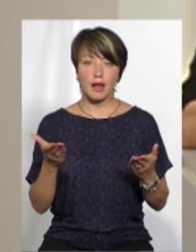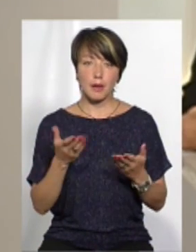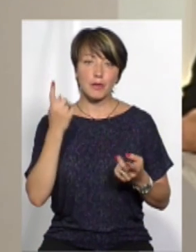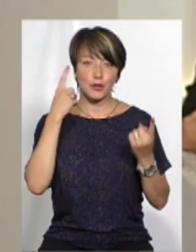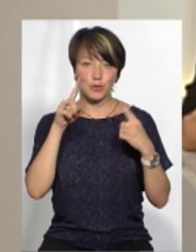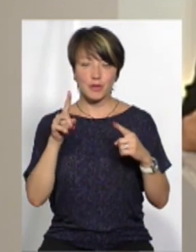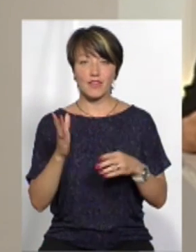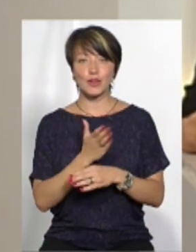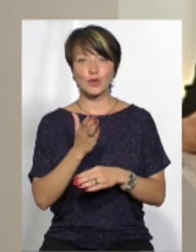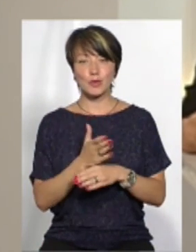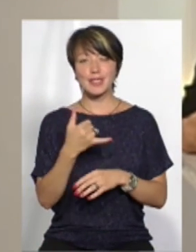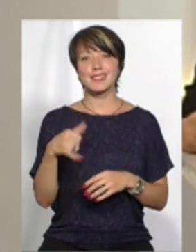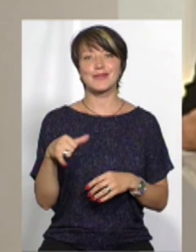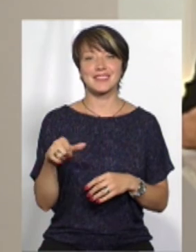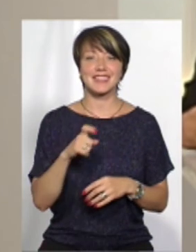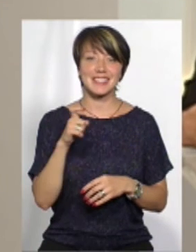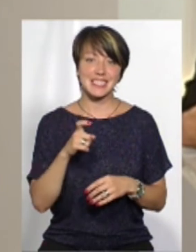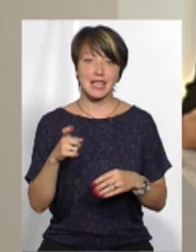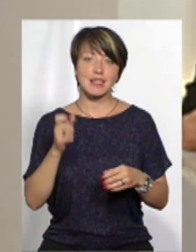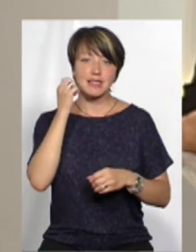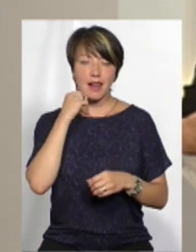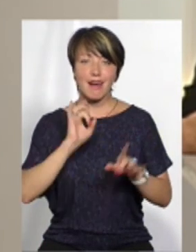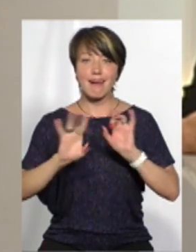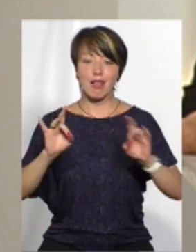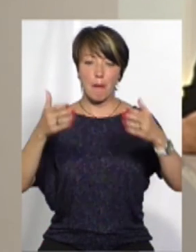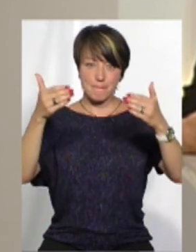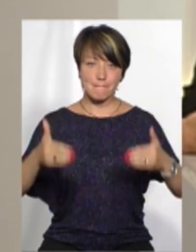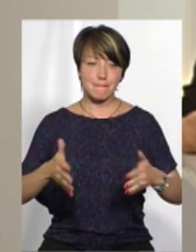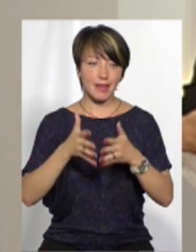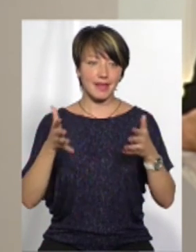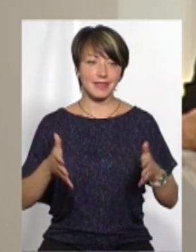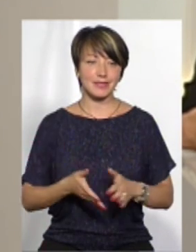який придумав виготовляти сумки із старих рекламних